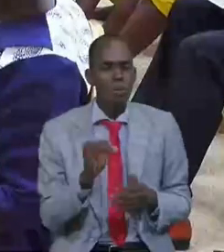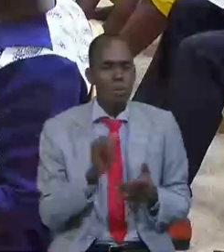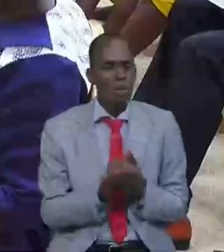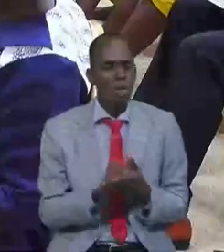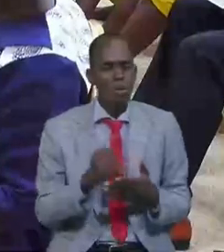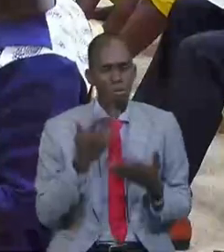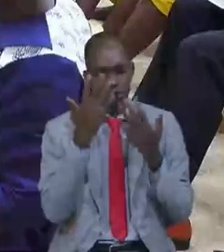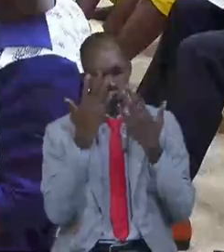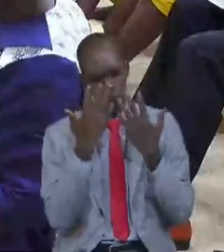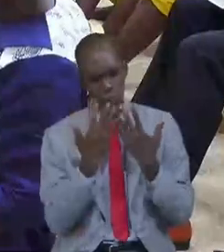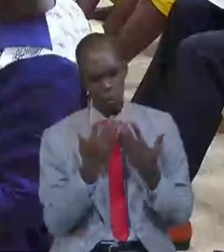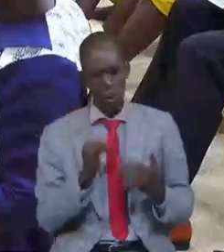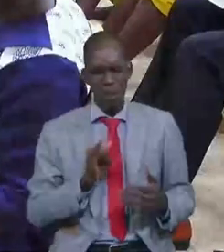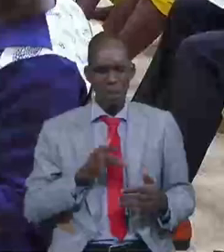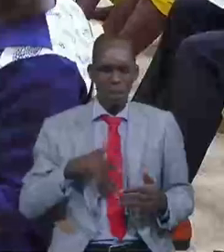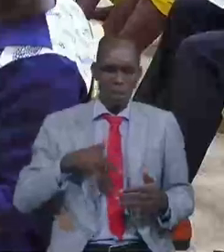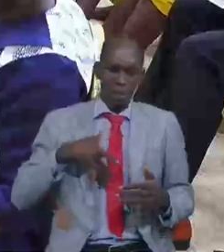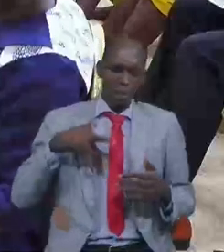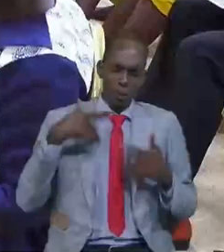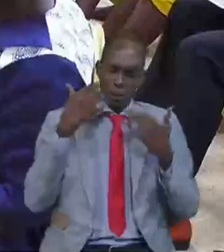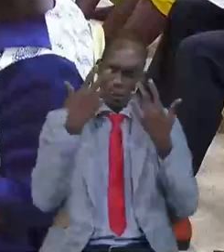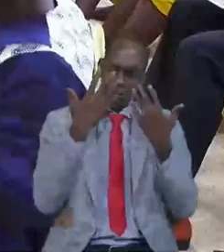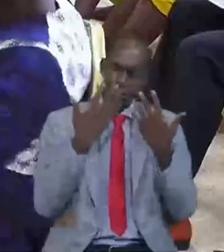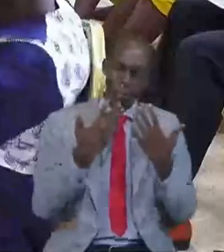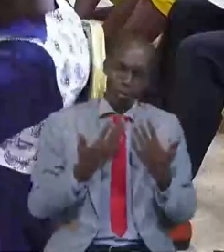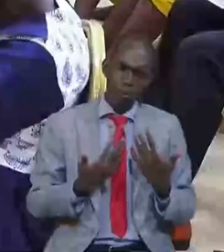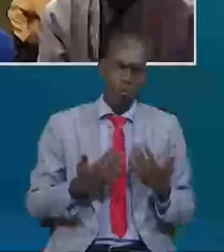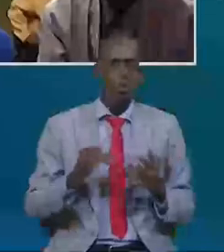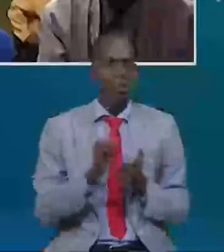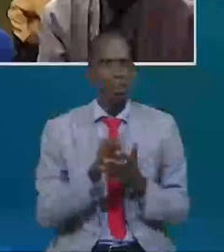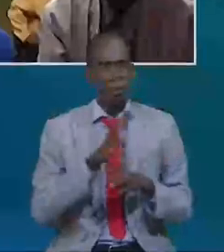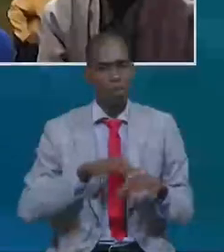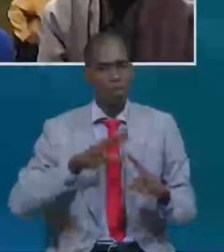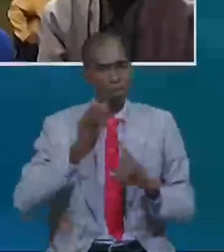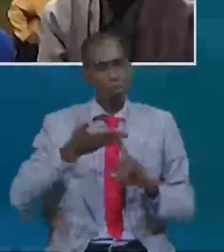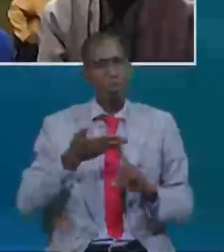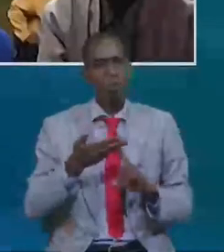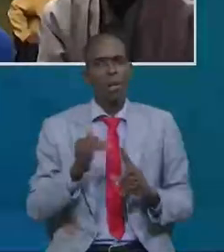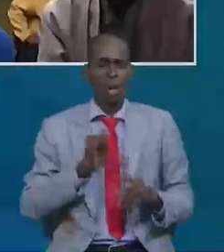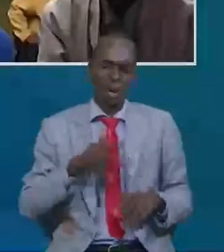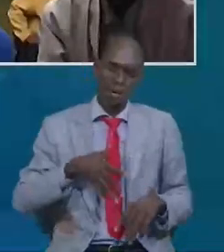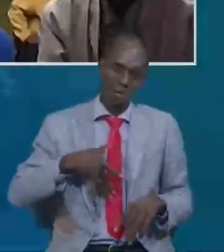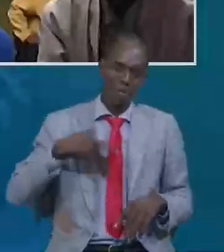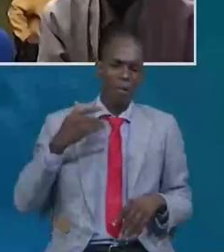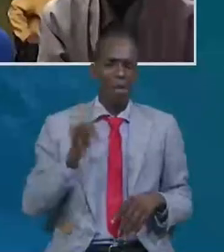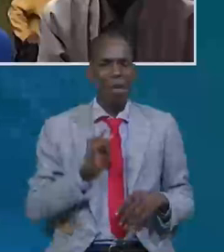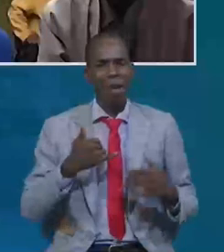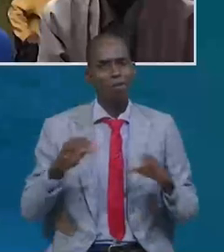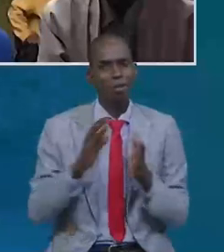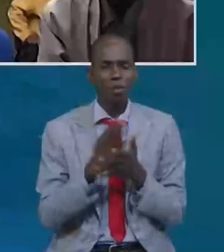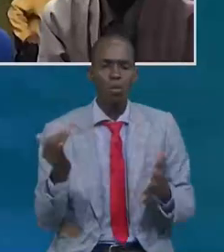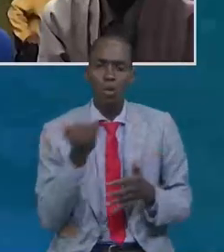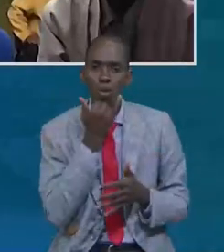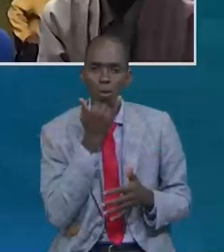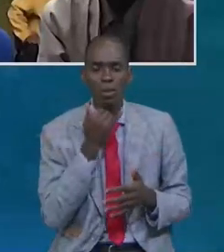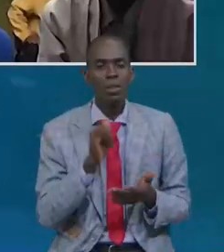la conviction. Je suis sale. Ce que j'ai fait là, me rend sale. Ça, c'est la conviction. Cette chose